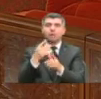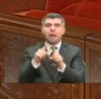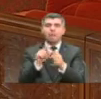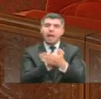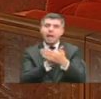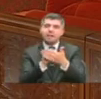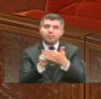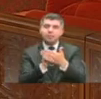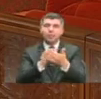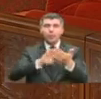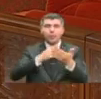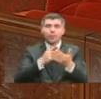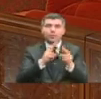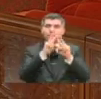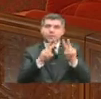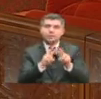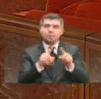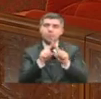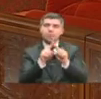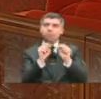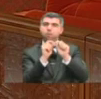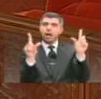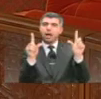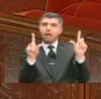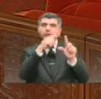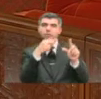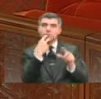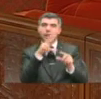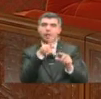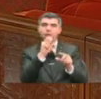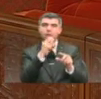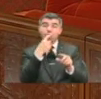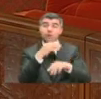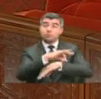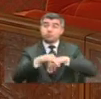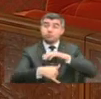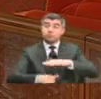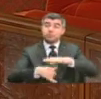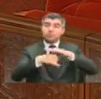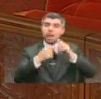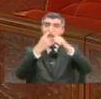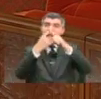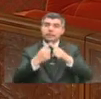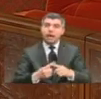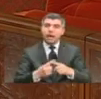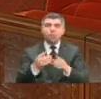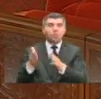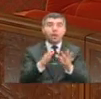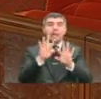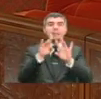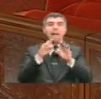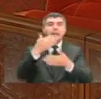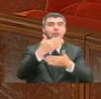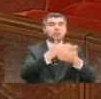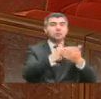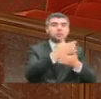ضيقة، ينبغي أن تكون الشفافية. وكاين كذلك الآن المجلس على الحسابات والمجالس الجهوية للحسابات كيعطينا تقرير مع كامل